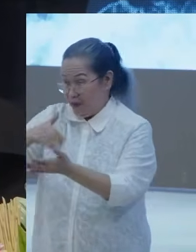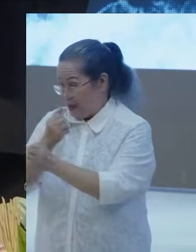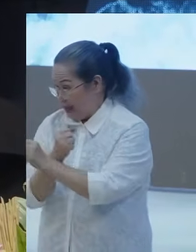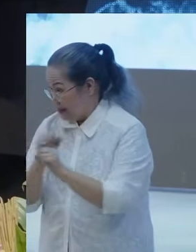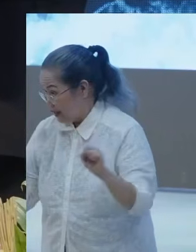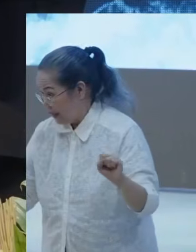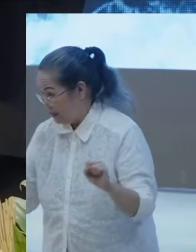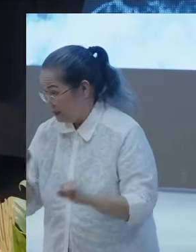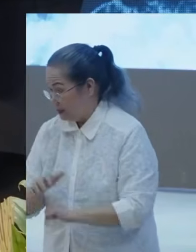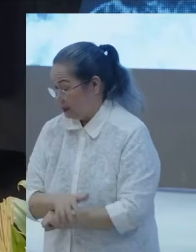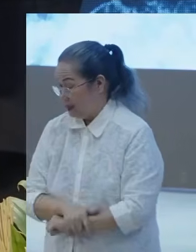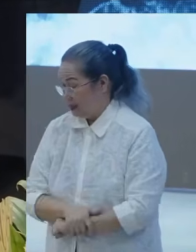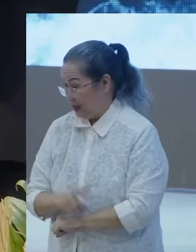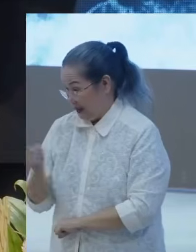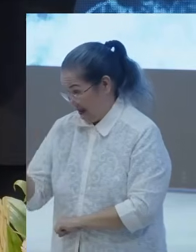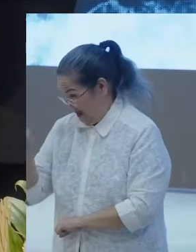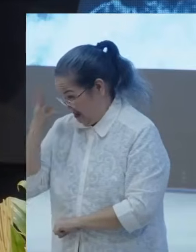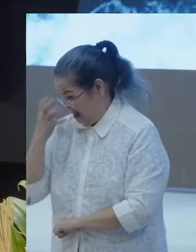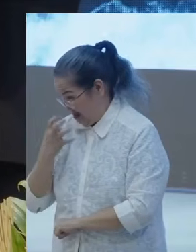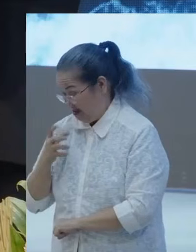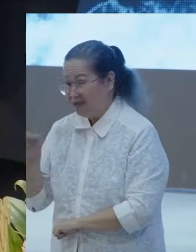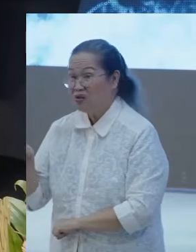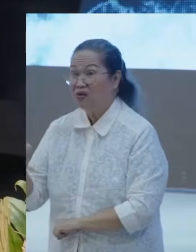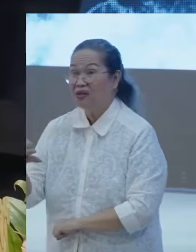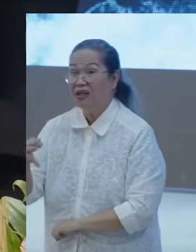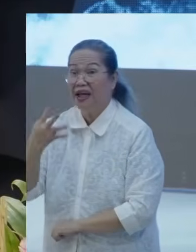naligtas. Tapos galit ka?